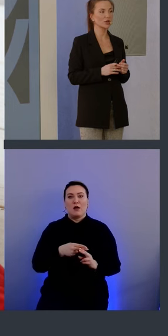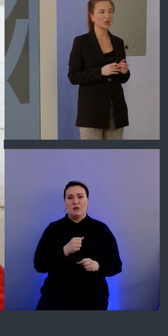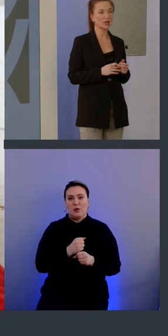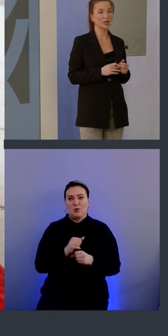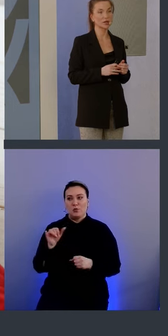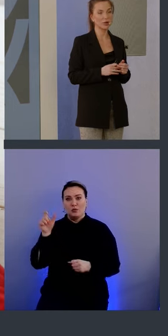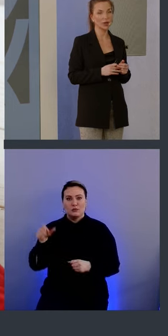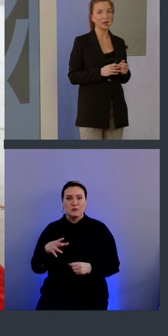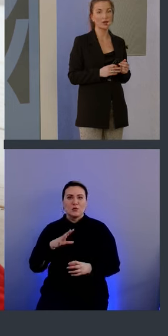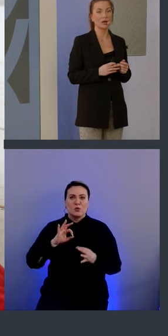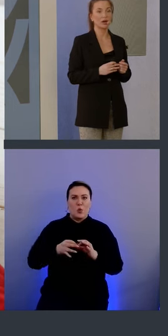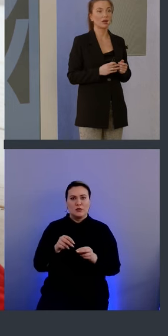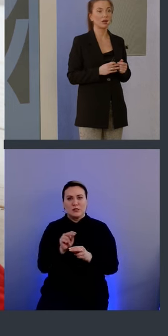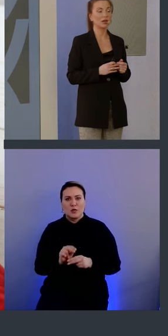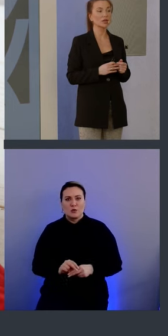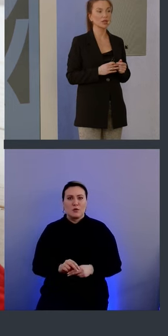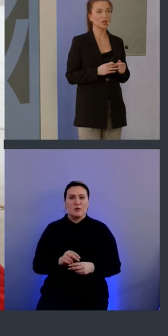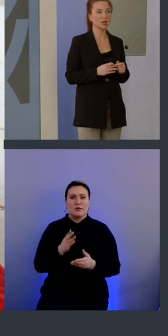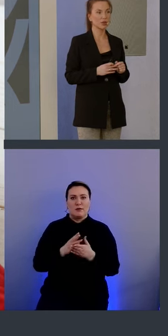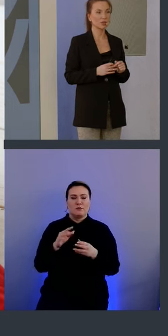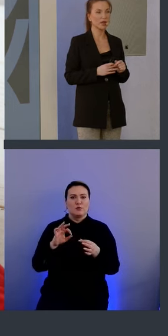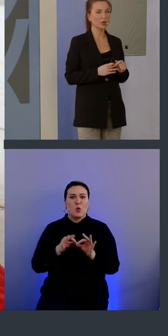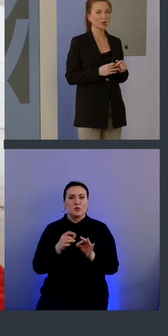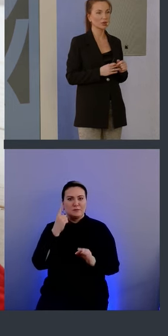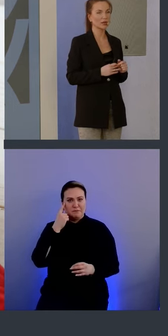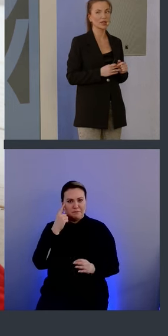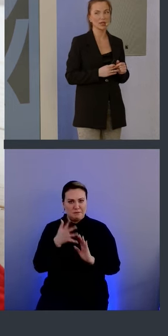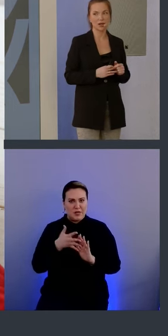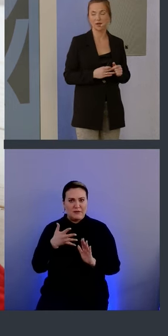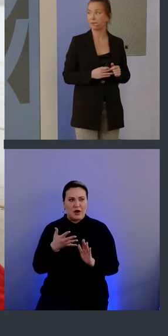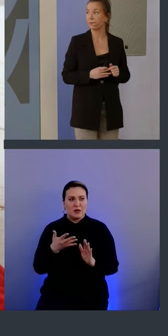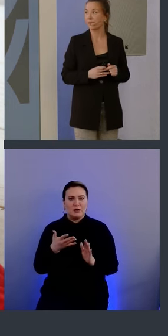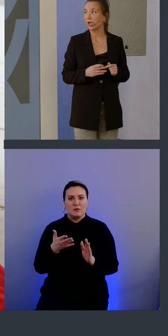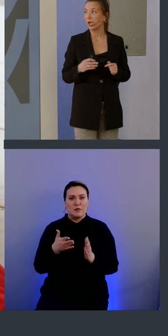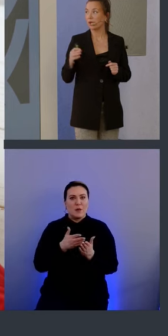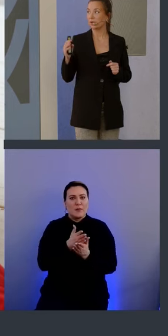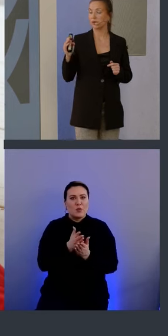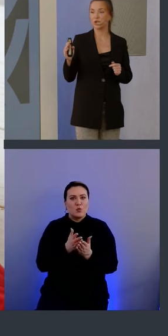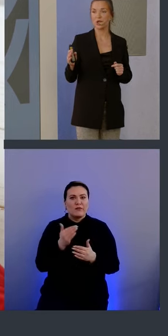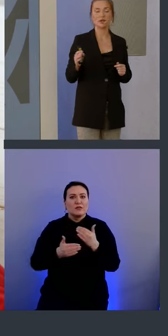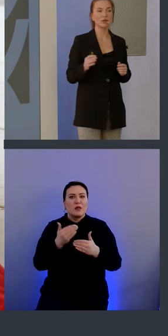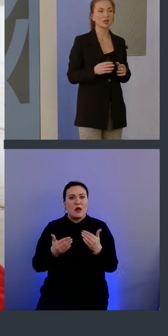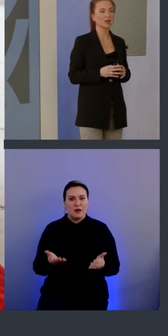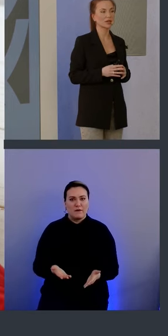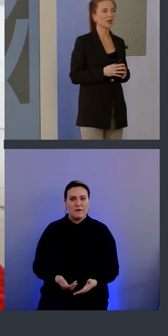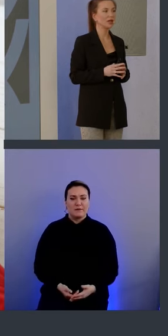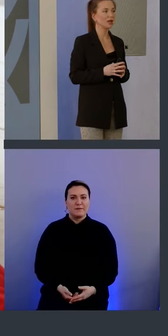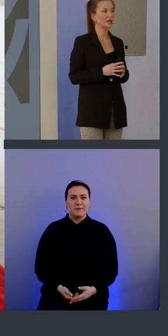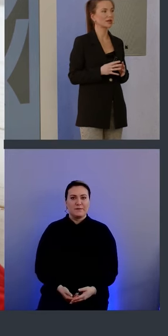есть сложности с настройкой, есть сложности с пониманием продуктовых сценариев. И вот сейчас у